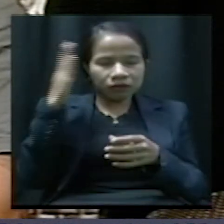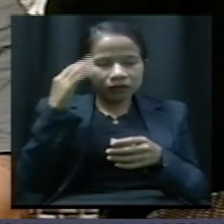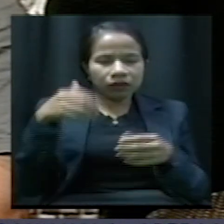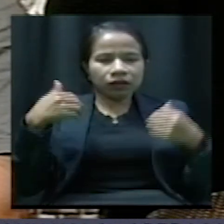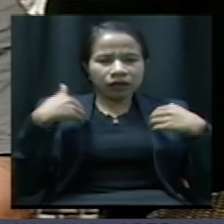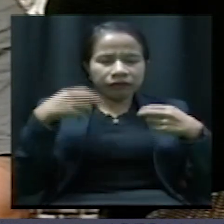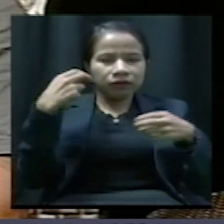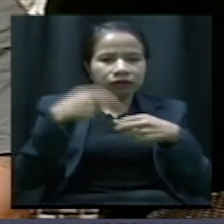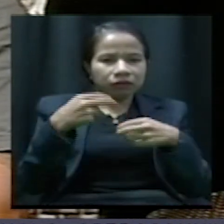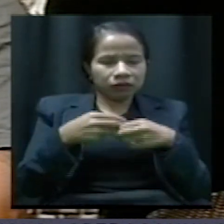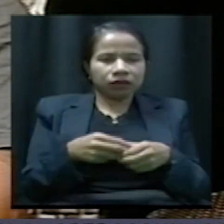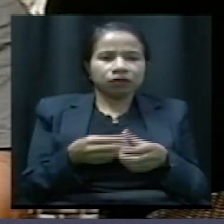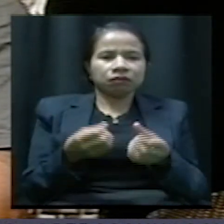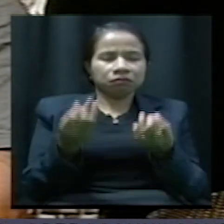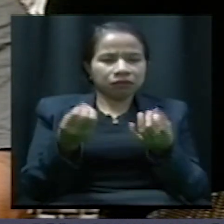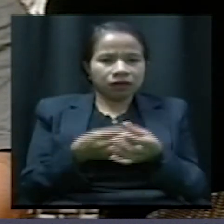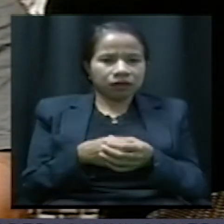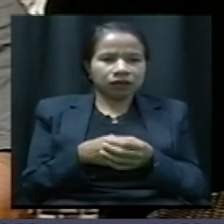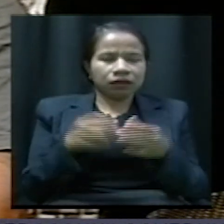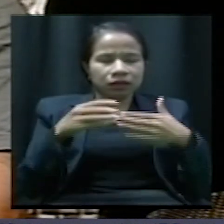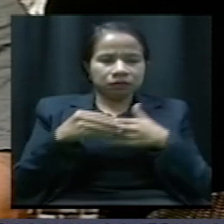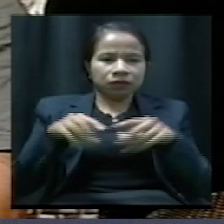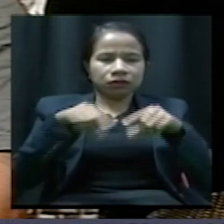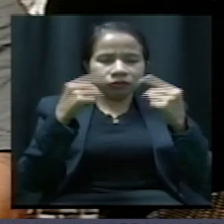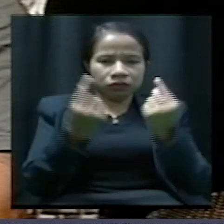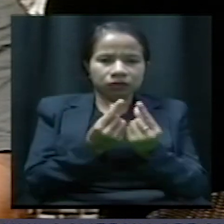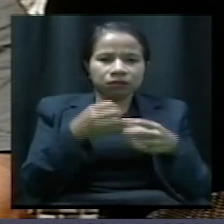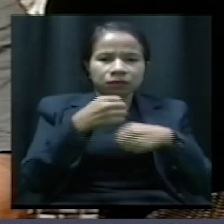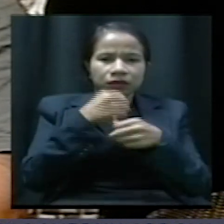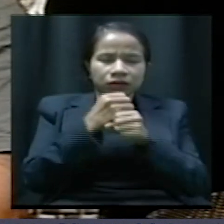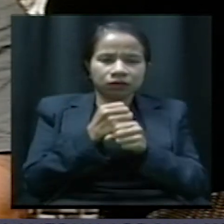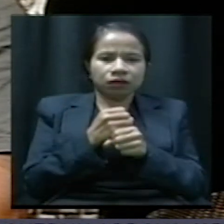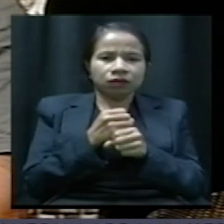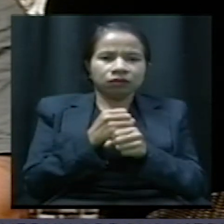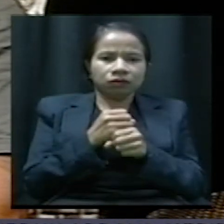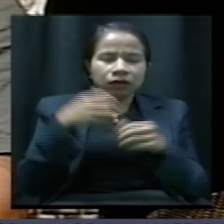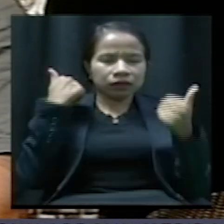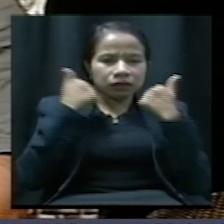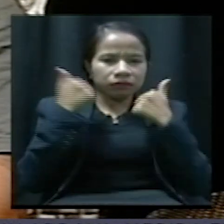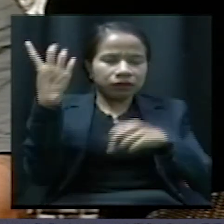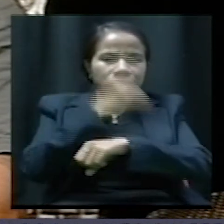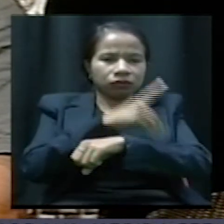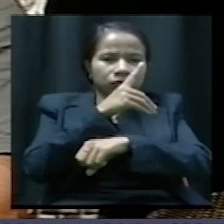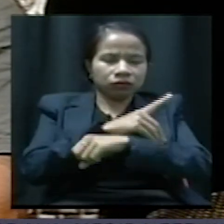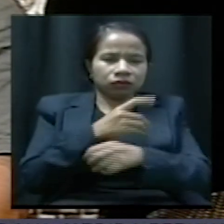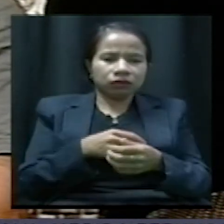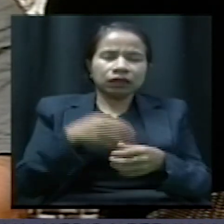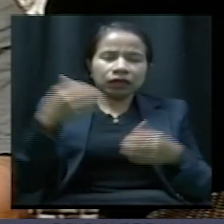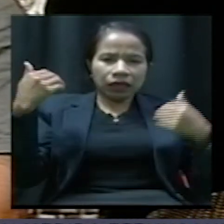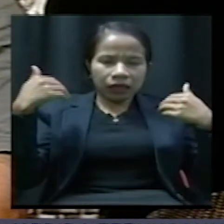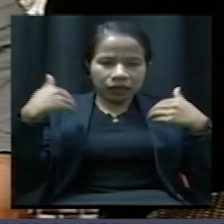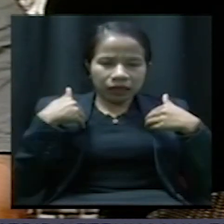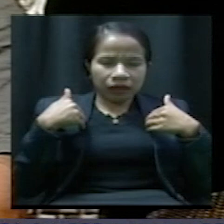kida hoit ni centro liu equipa neve atu asigura aktividade lor lor ne ne ia conhecimento de